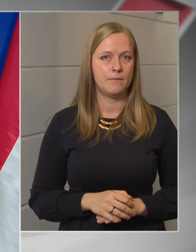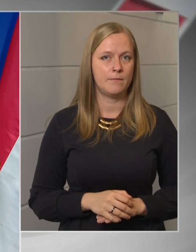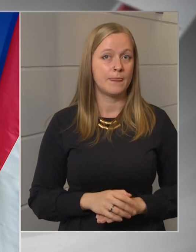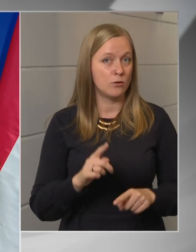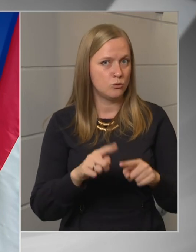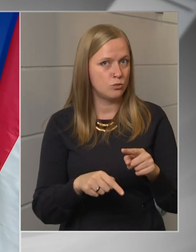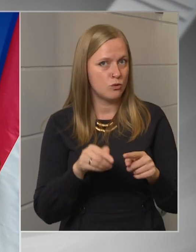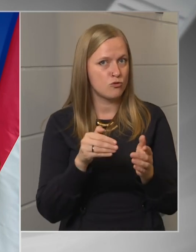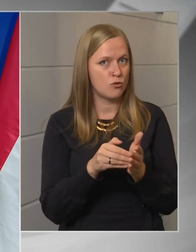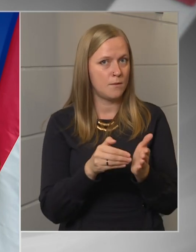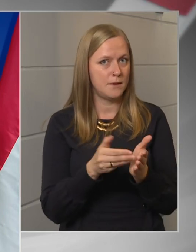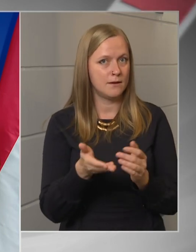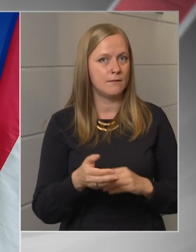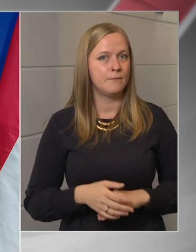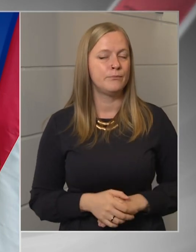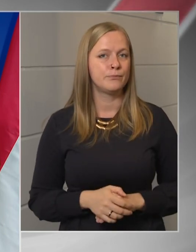egy utolsó, MediaWorks.